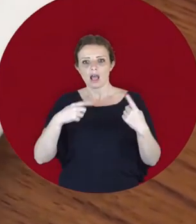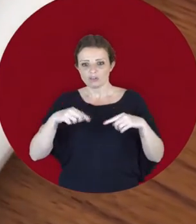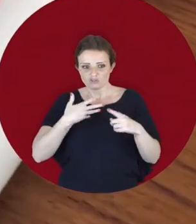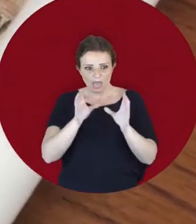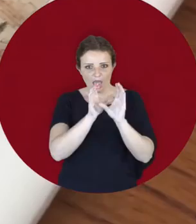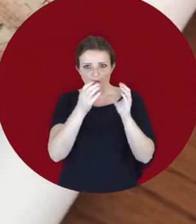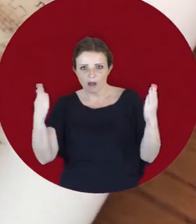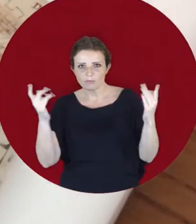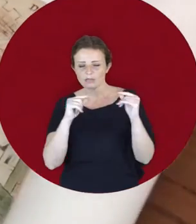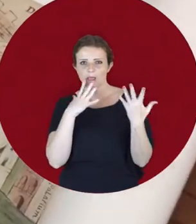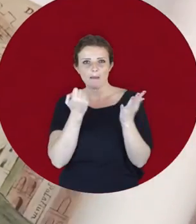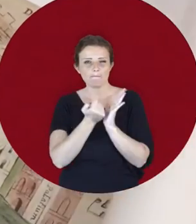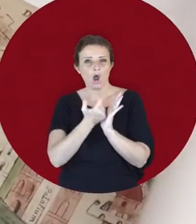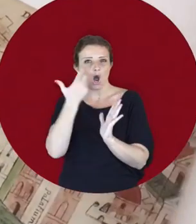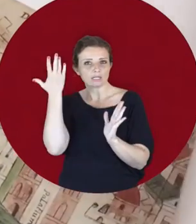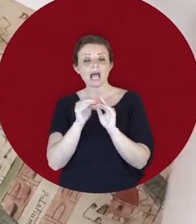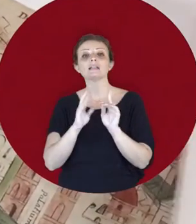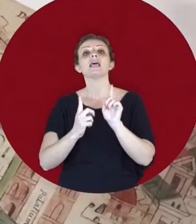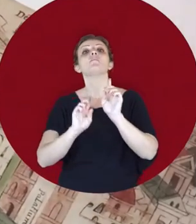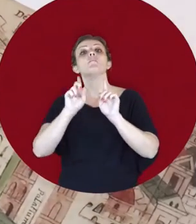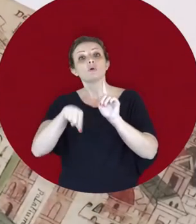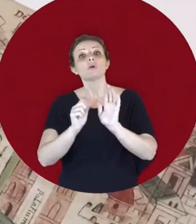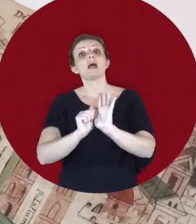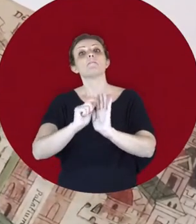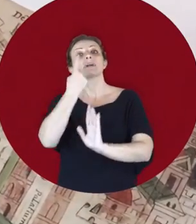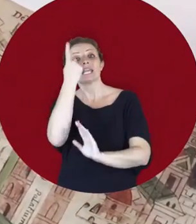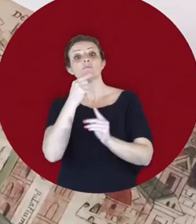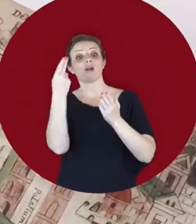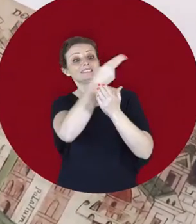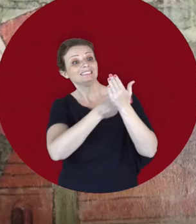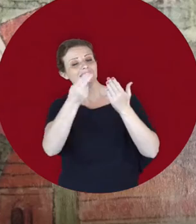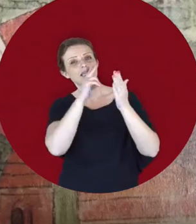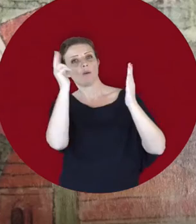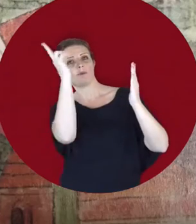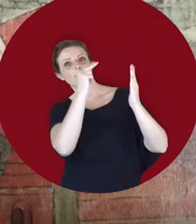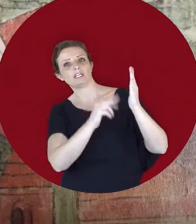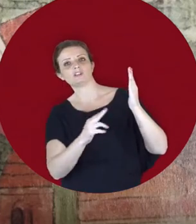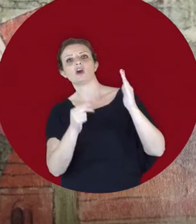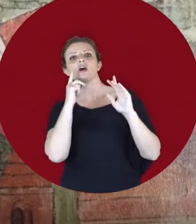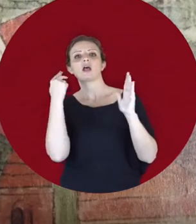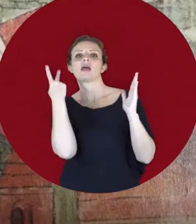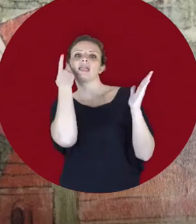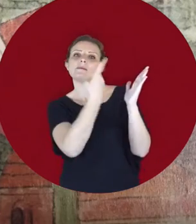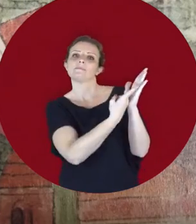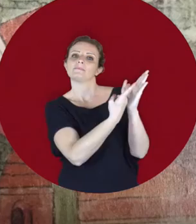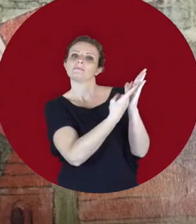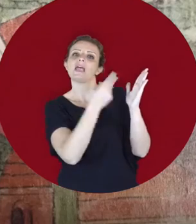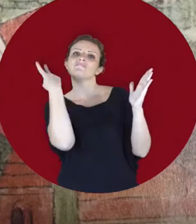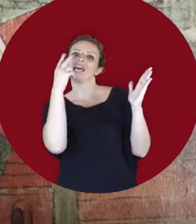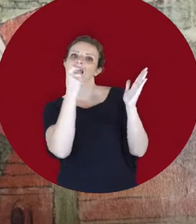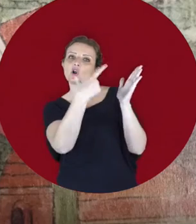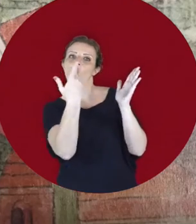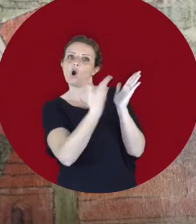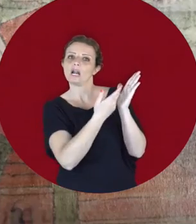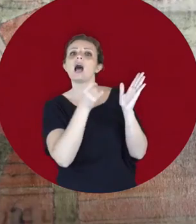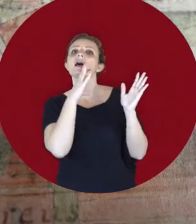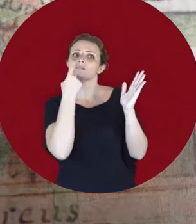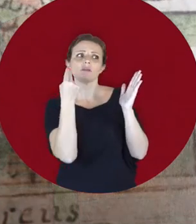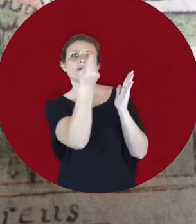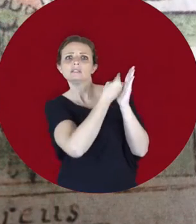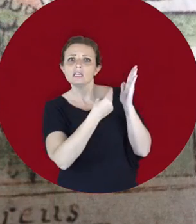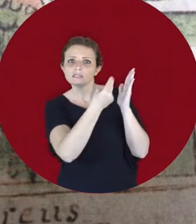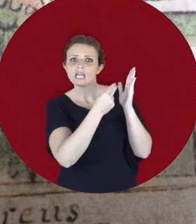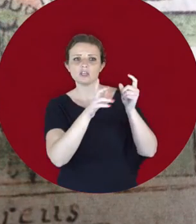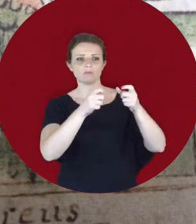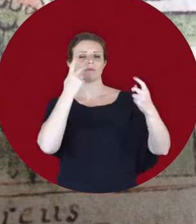lasciato impegnatissime opere morali e la prima rappresentazione pittorica di Verona, l'iconografia rateriana, un'immagine estremamente